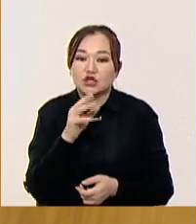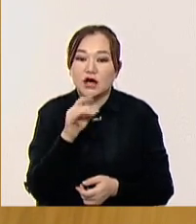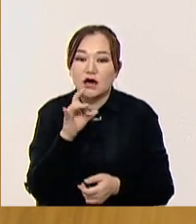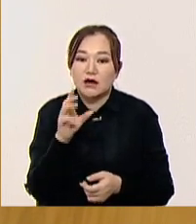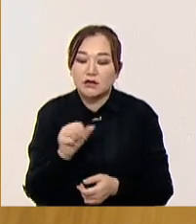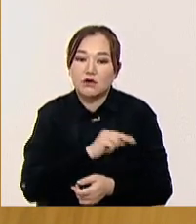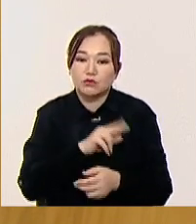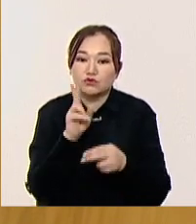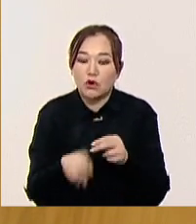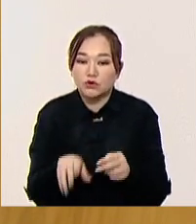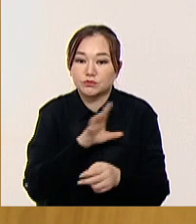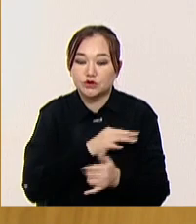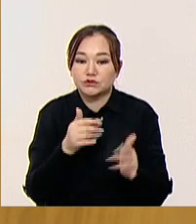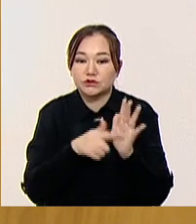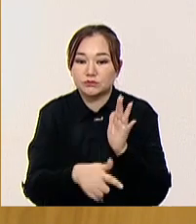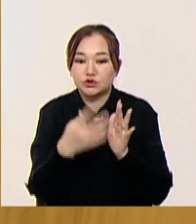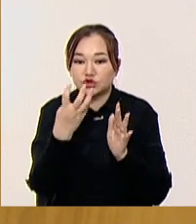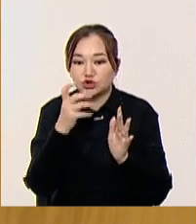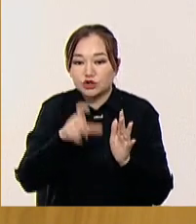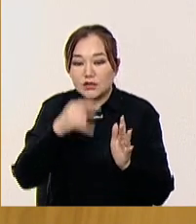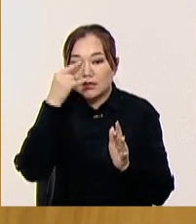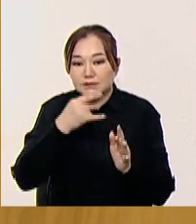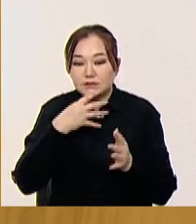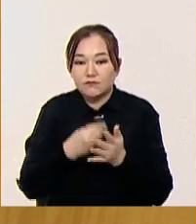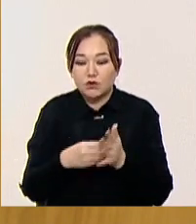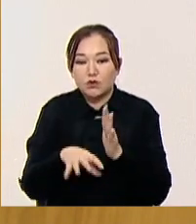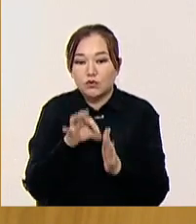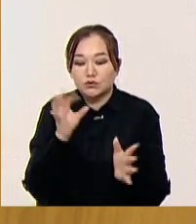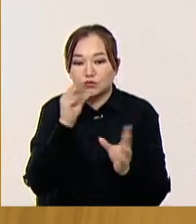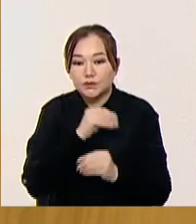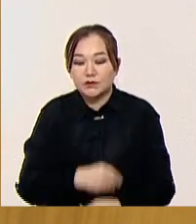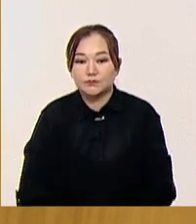жұмысы аяқталды. Әзірге 7400-ге жуық Қазақстан азаматы өз дауысын беріп үлгерді.